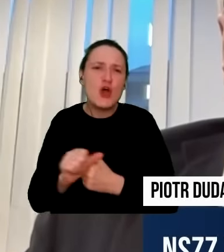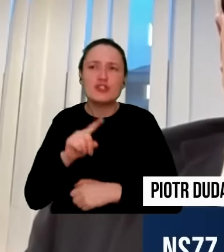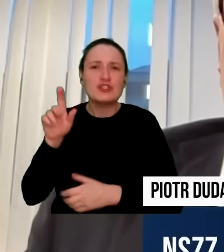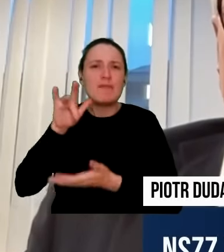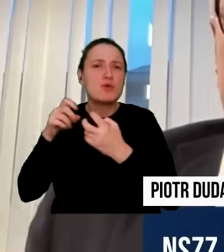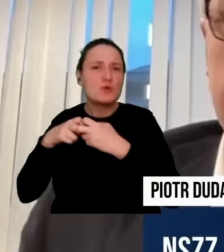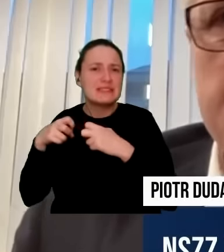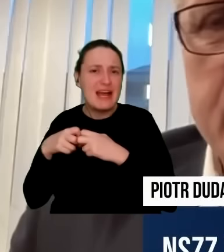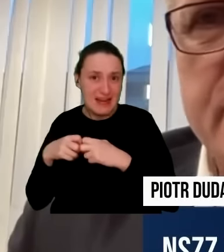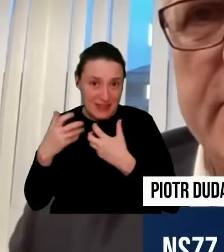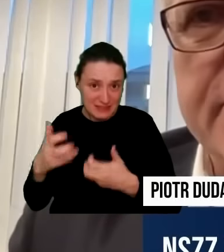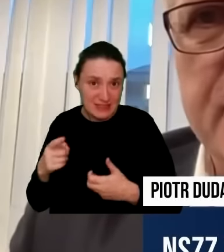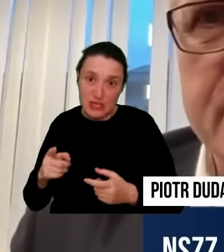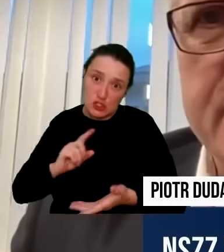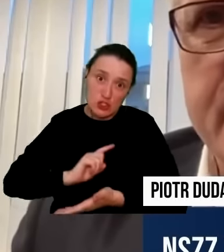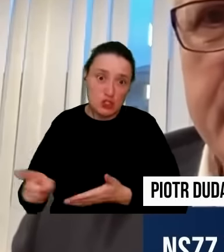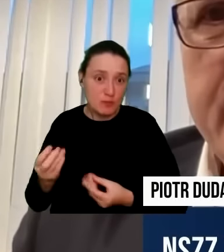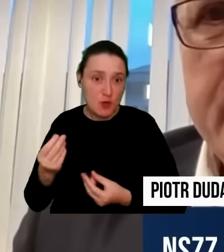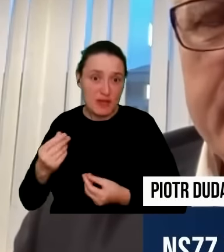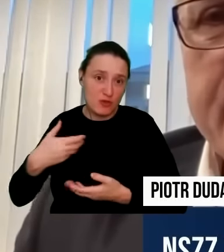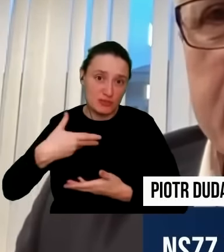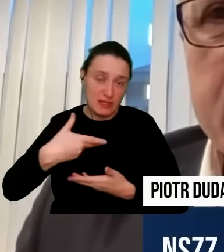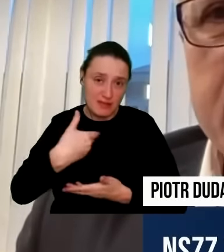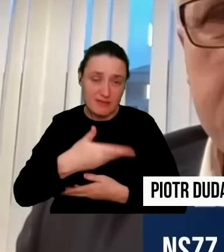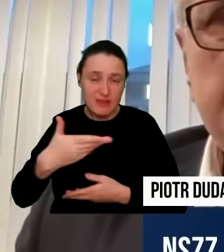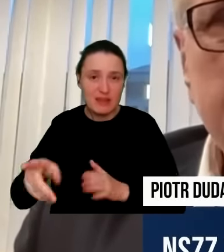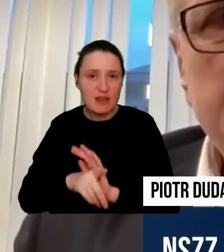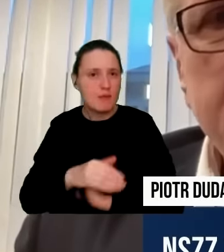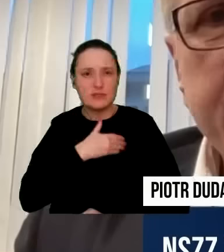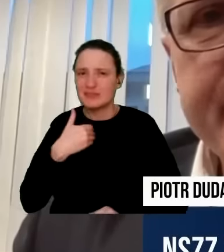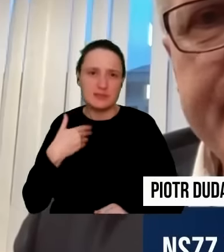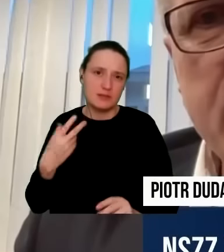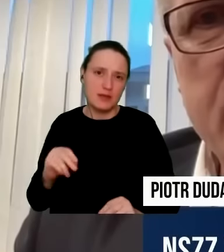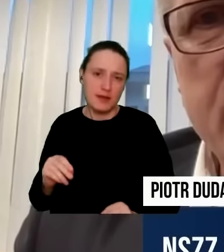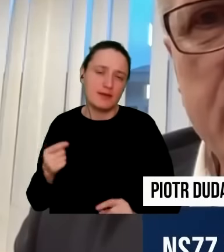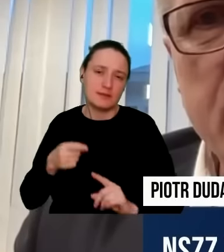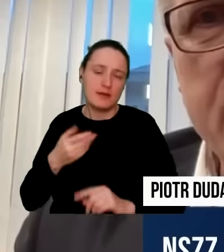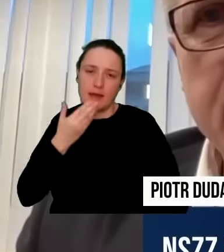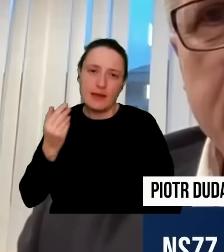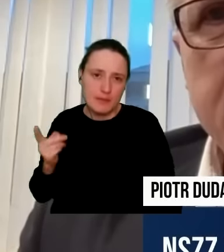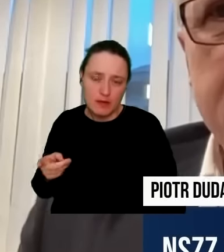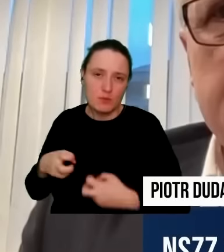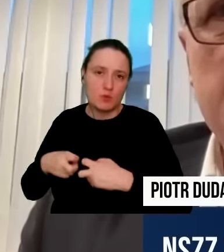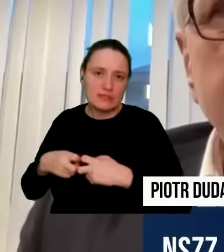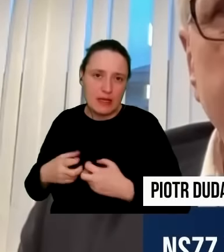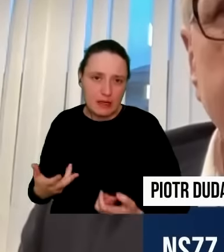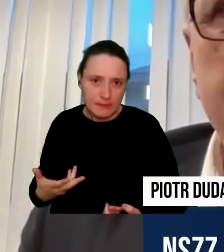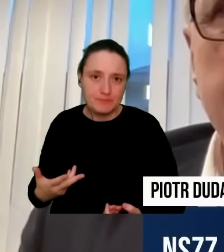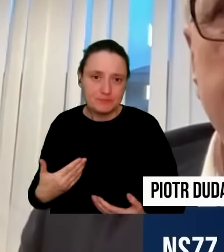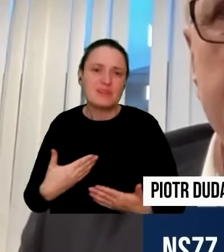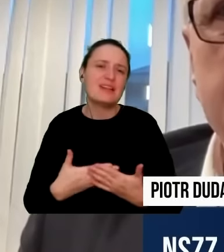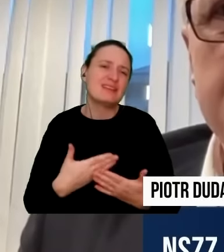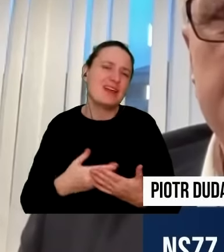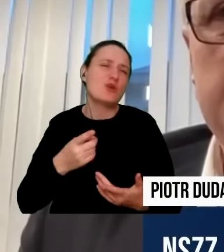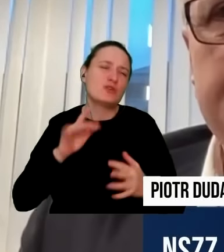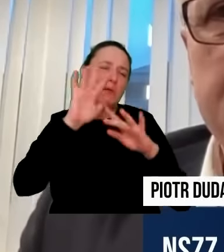żeby szybko uruchamiać środki, zwłaszcza w Polsce. W związku z czym No to są wszystko mąki,